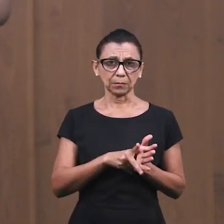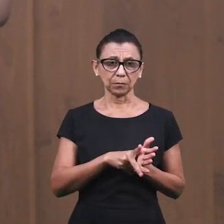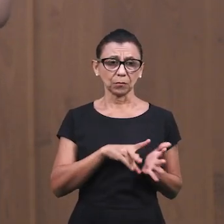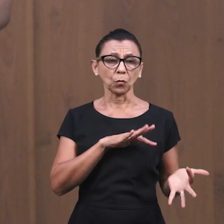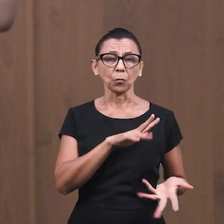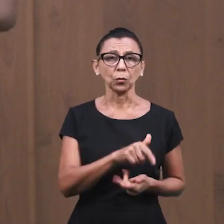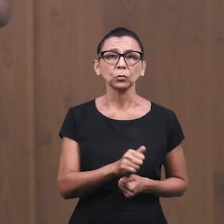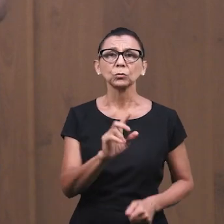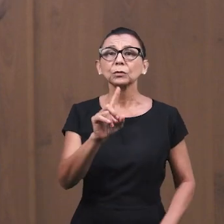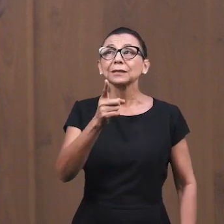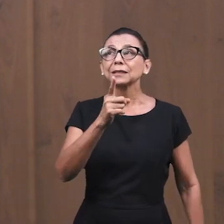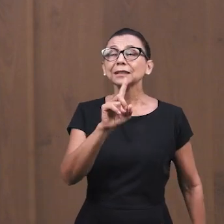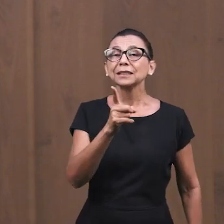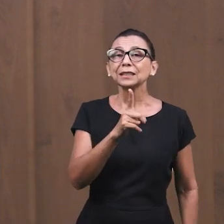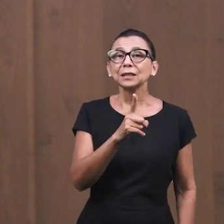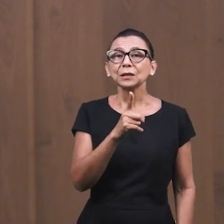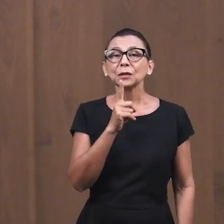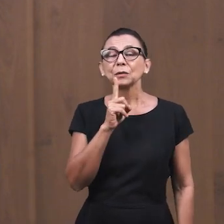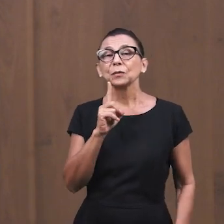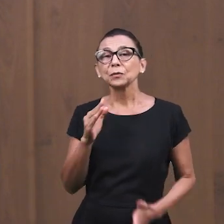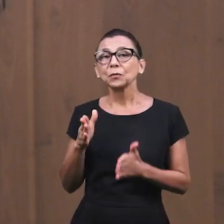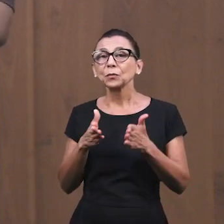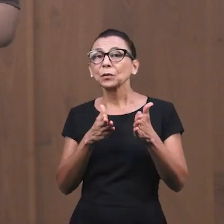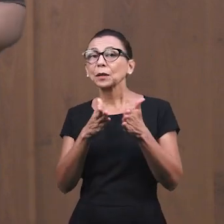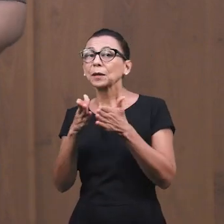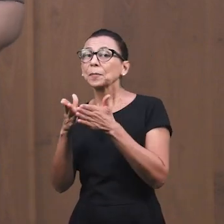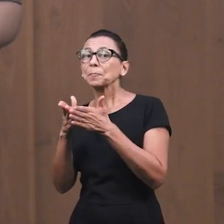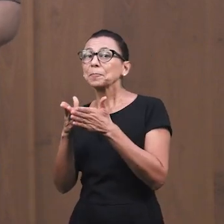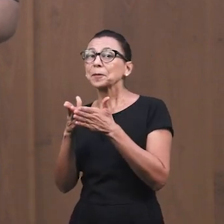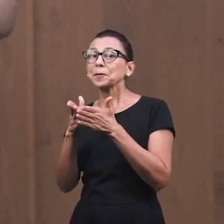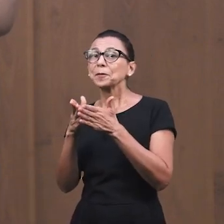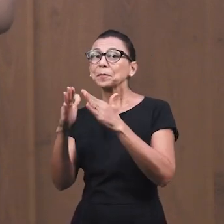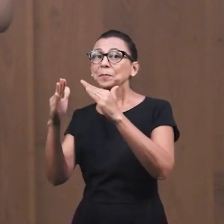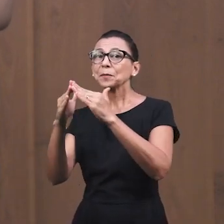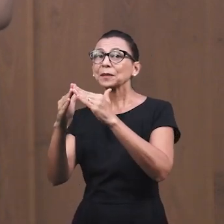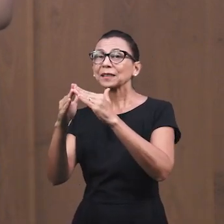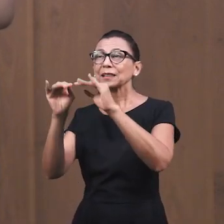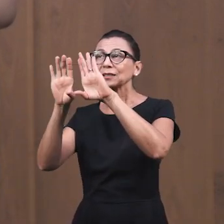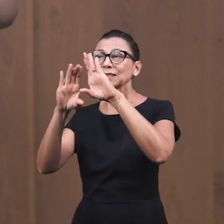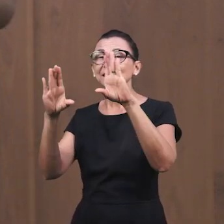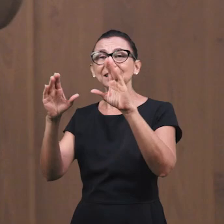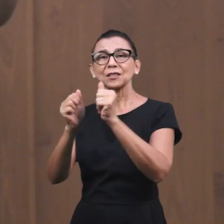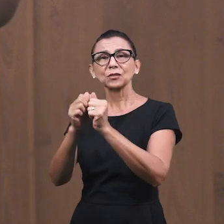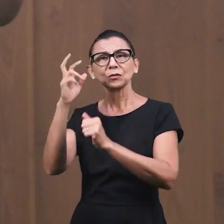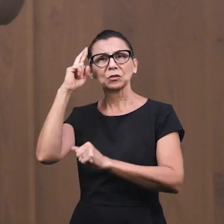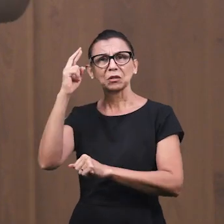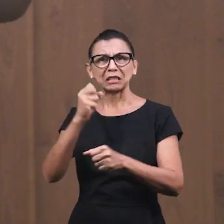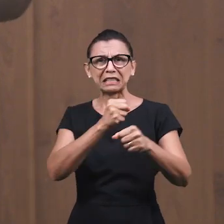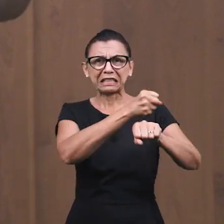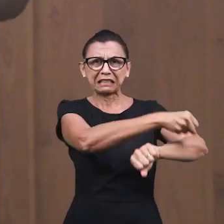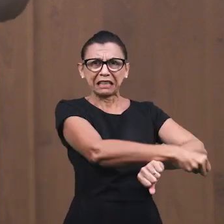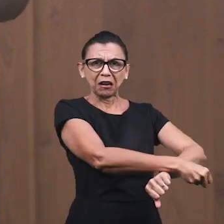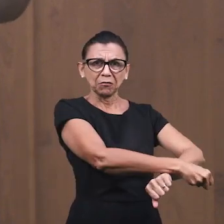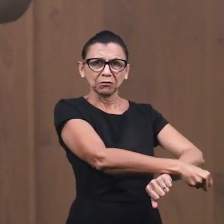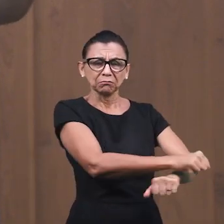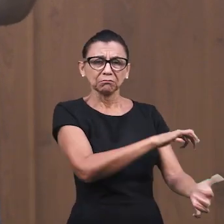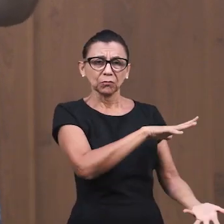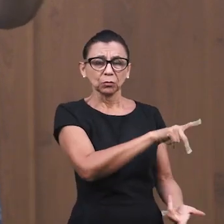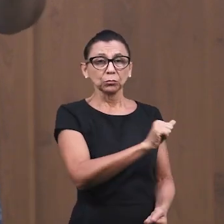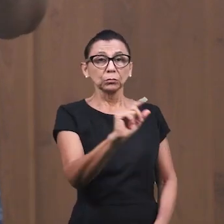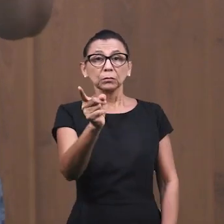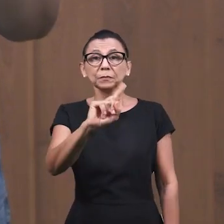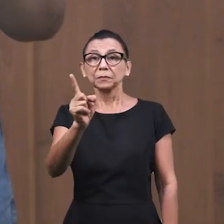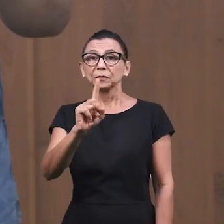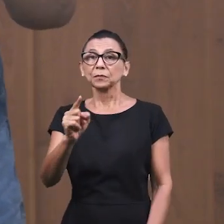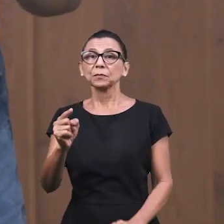d'ici. Nous marchons pour habiter avec le Seigneur au ciel. Nous ne serons pas esclaves